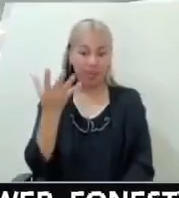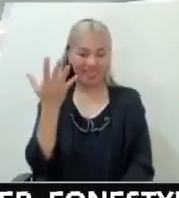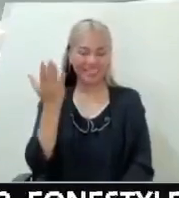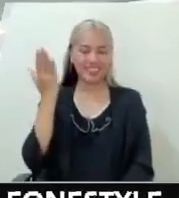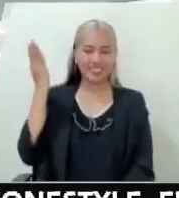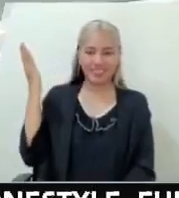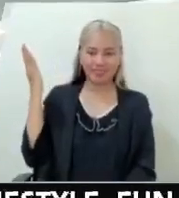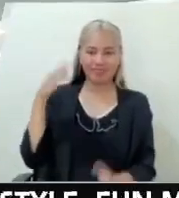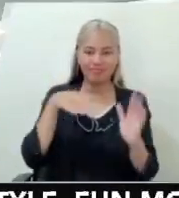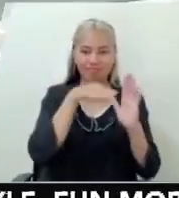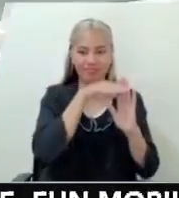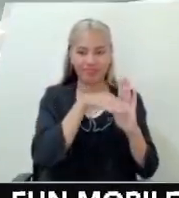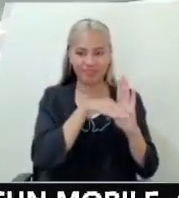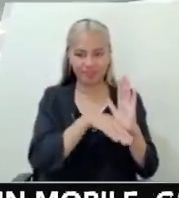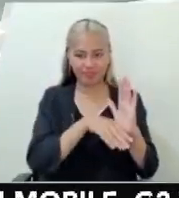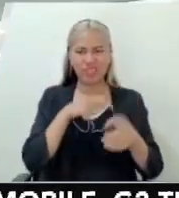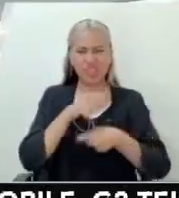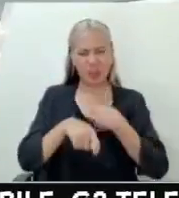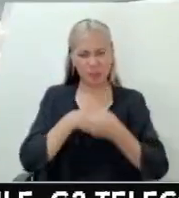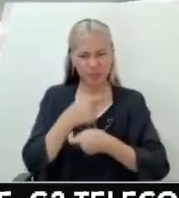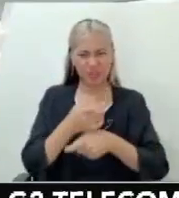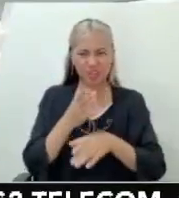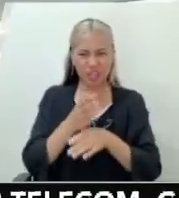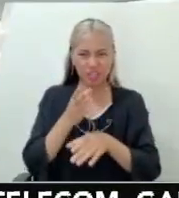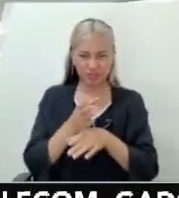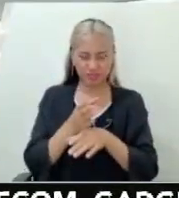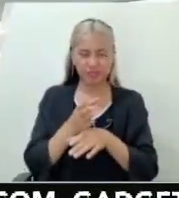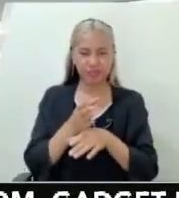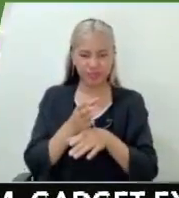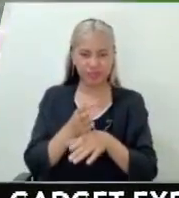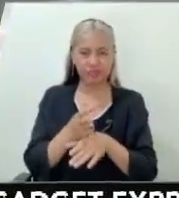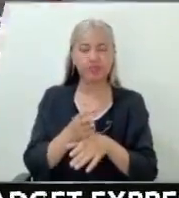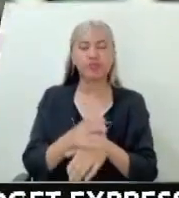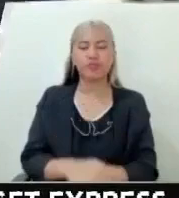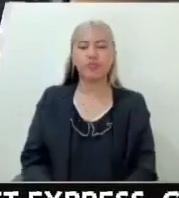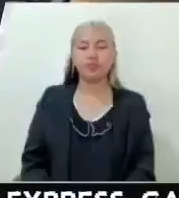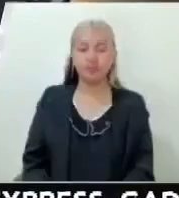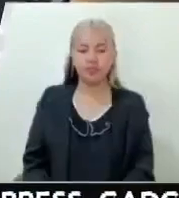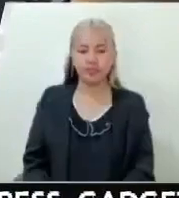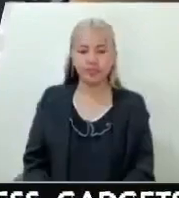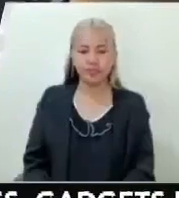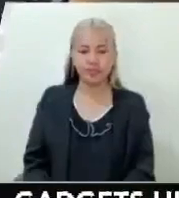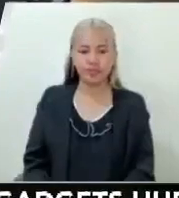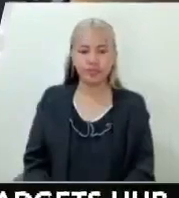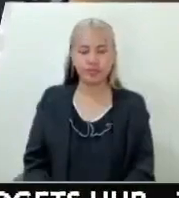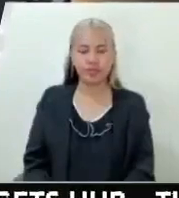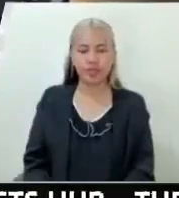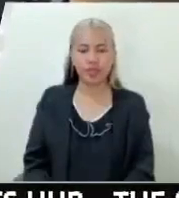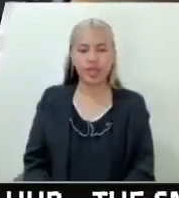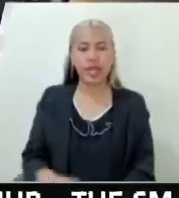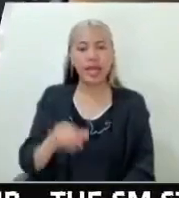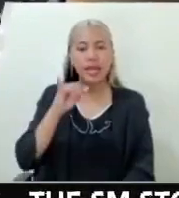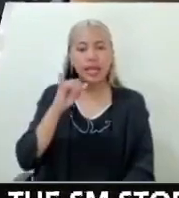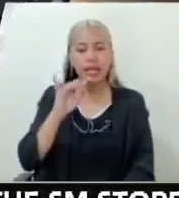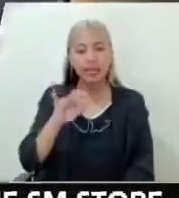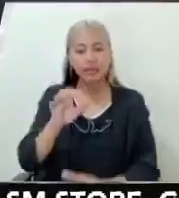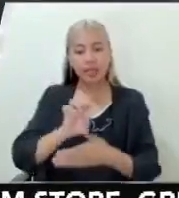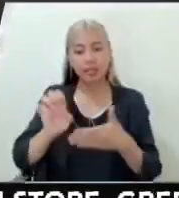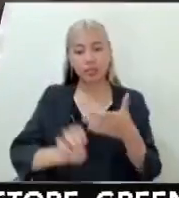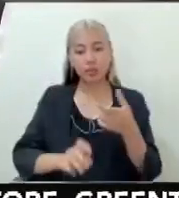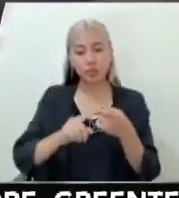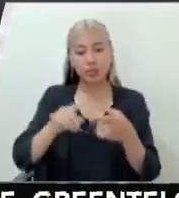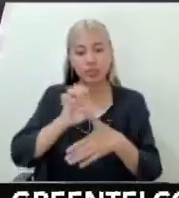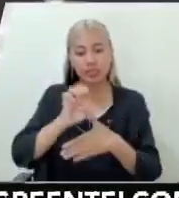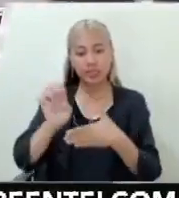tulad ng mga bus at maliliit na truck, habang 17 pesos para sa Class 3. Kung end-to-end naman ang biyahe mula Metro Manila hanggang